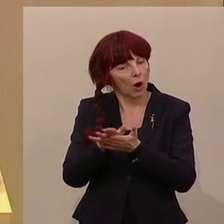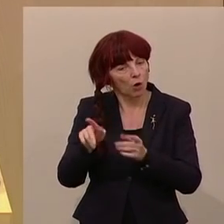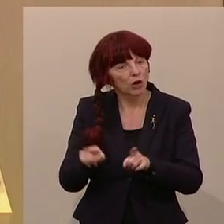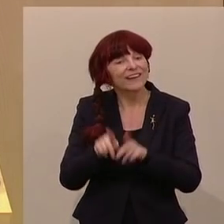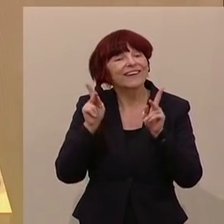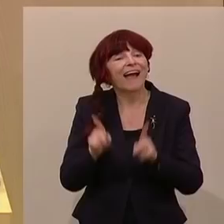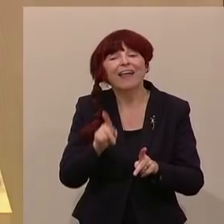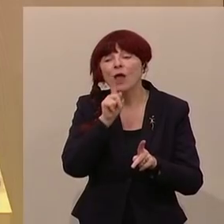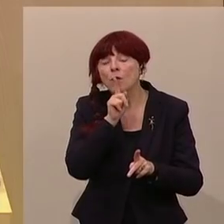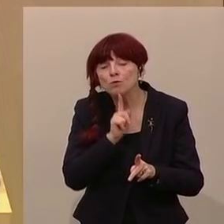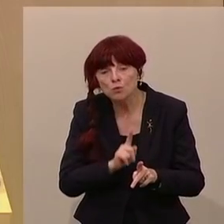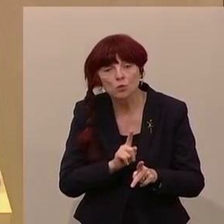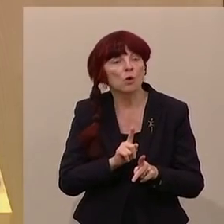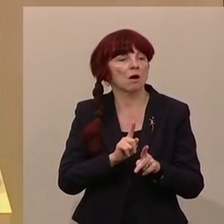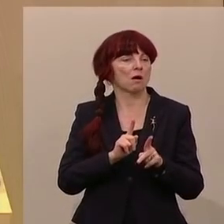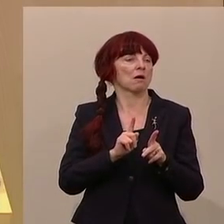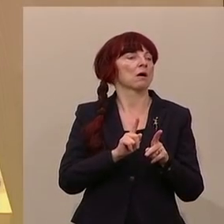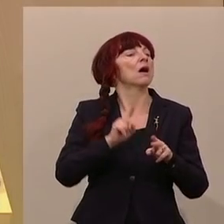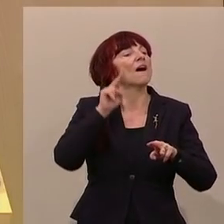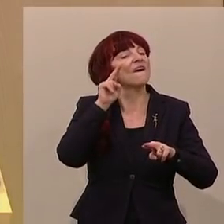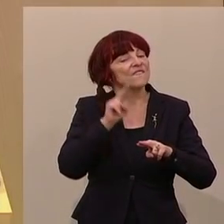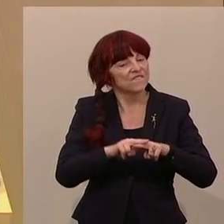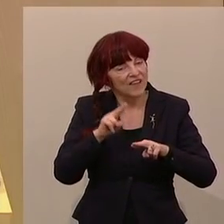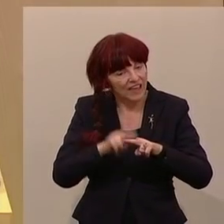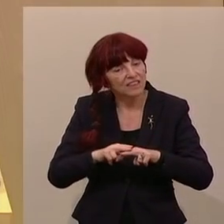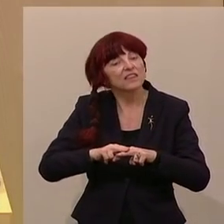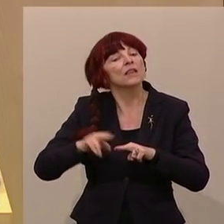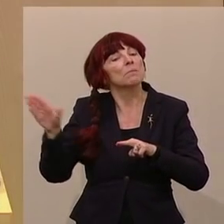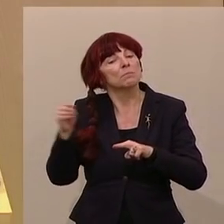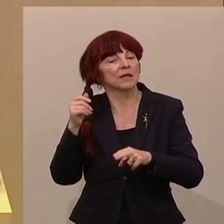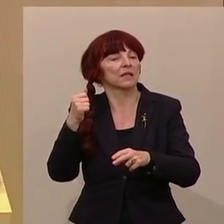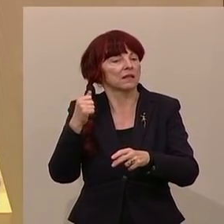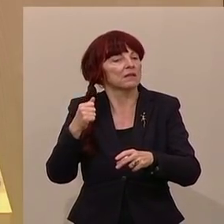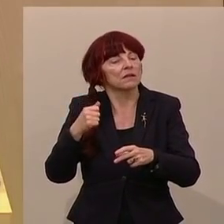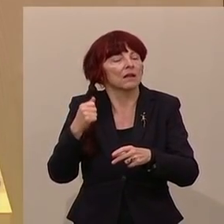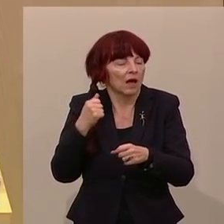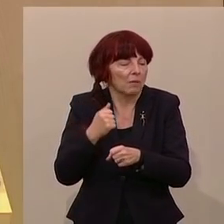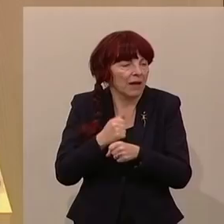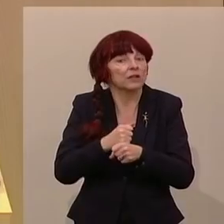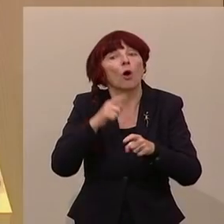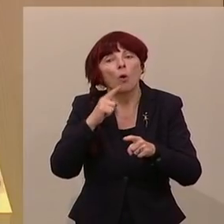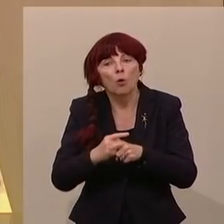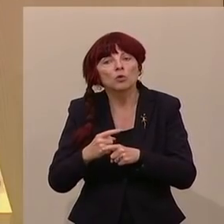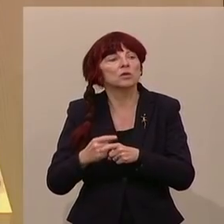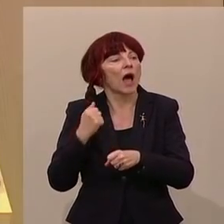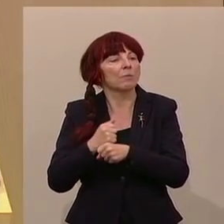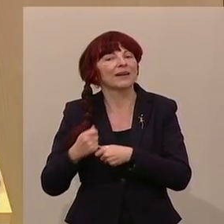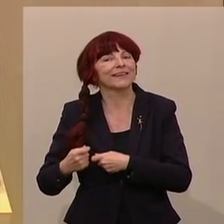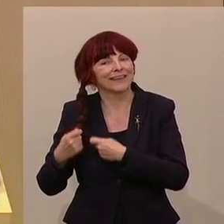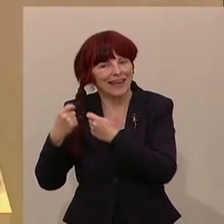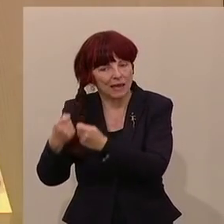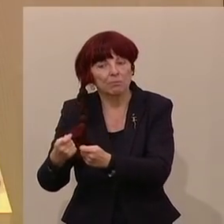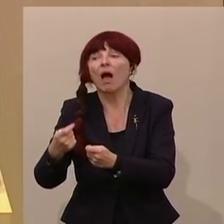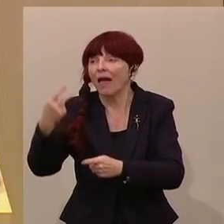sämtlicher wirtschaftlicher Interessen zu vereinbaren ist. Und vereinbaren heißt, es gibt zwei Partner, die sich über